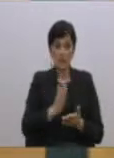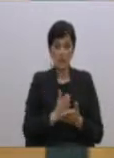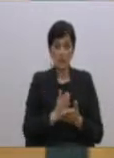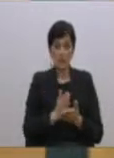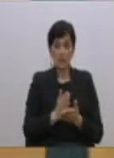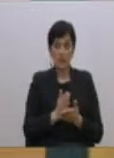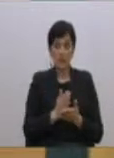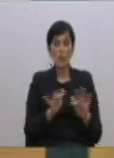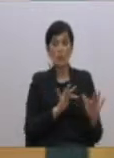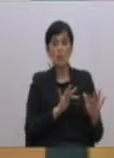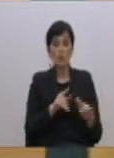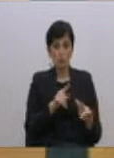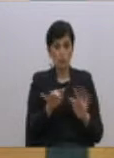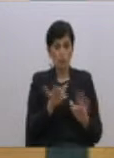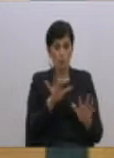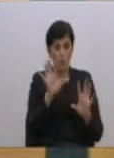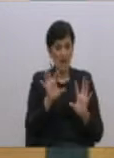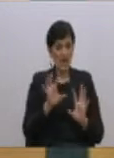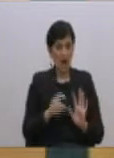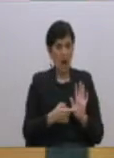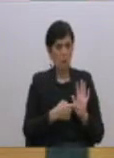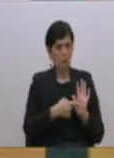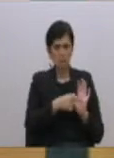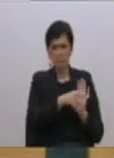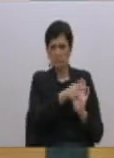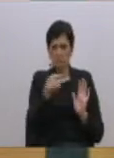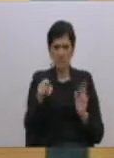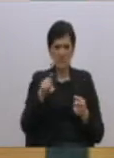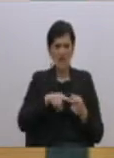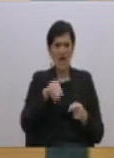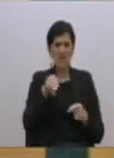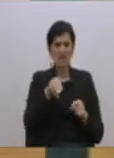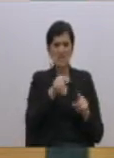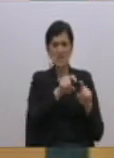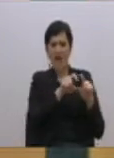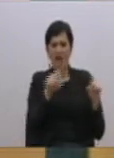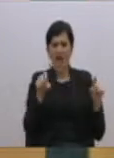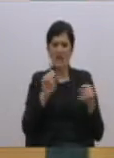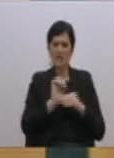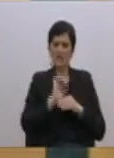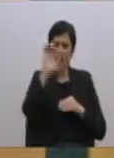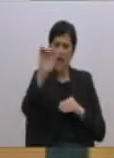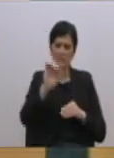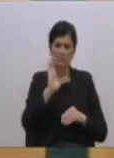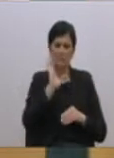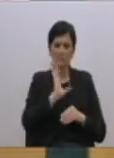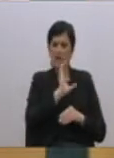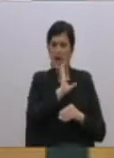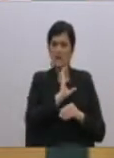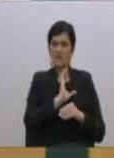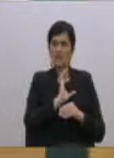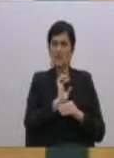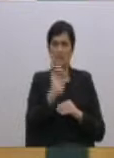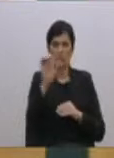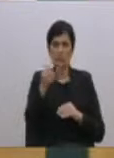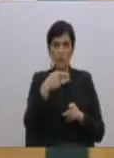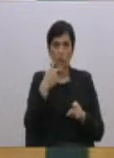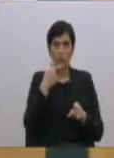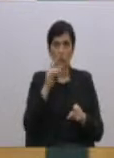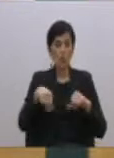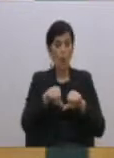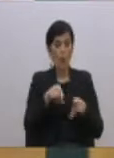Მოქმედი კანონმდებლობა იყო და ამ შირებით არასდროს არავის არ გამოუყენებია ტერმინოლოგია გადასახლება გაცემბირება. ვენეციის კომისია არ საუბრობს